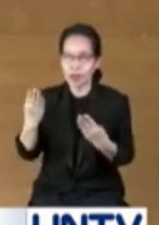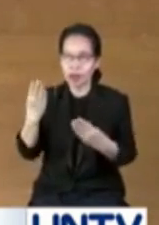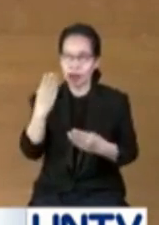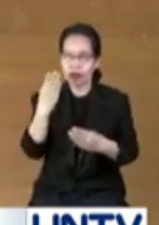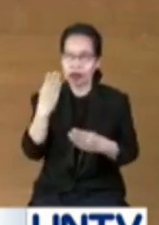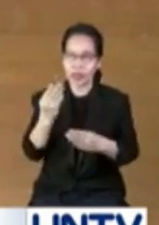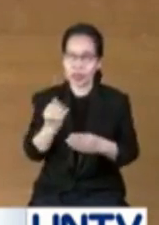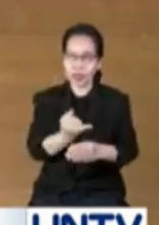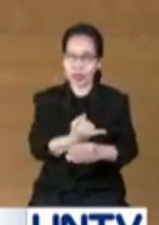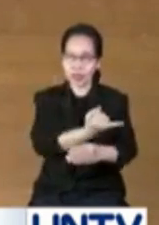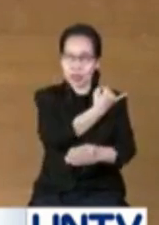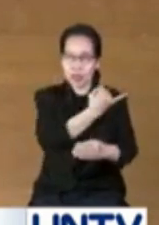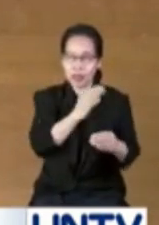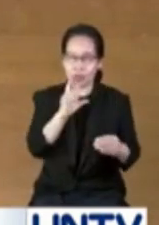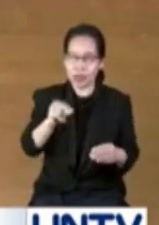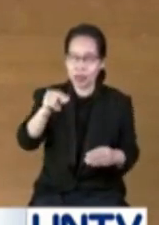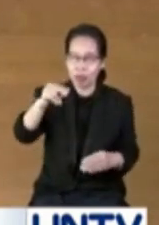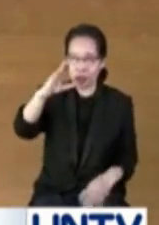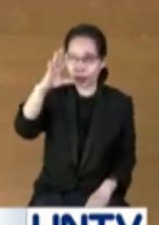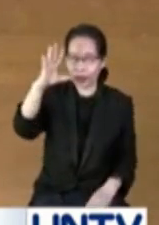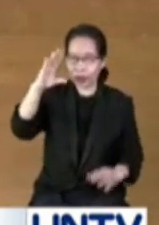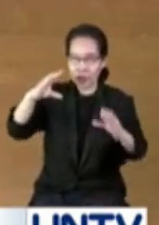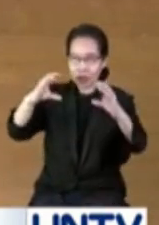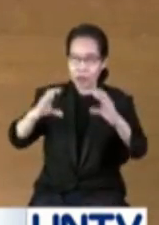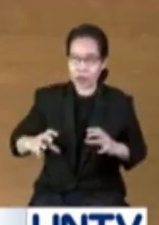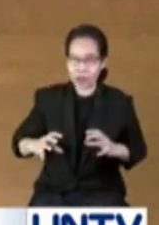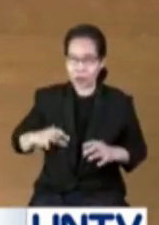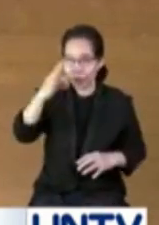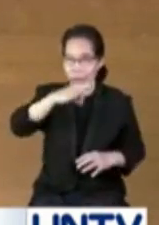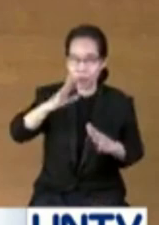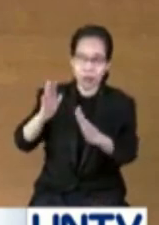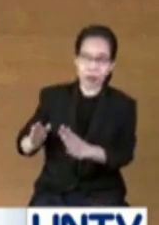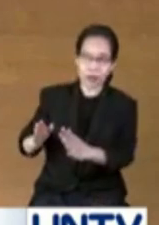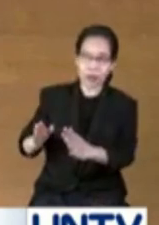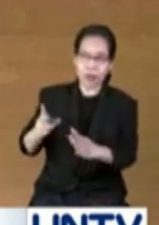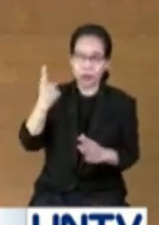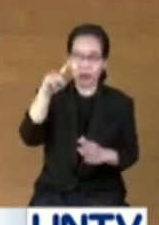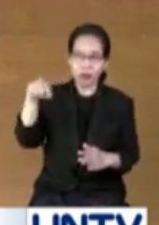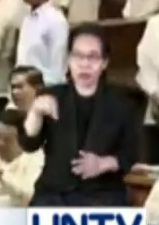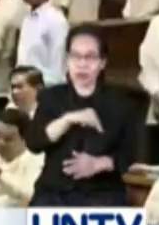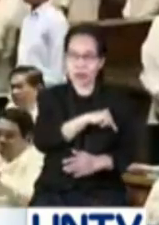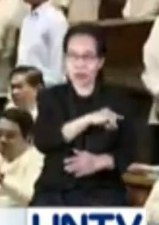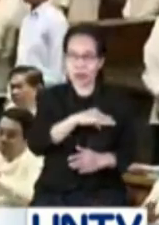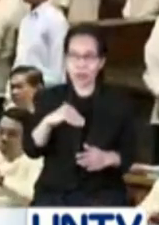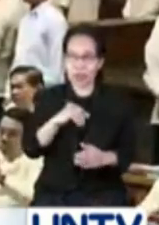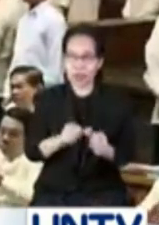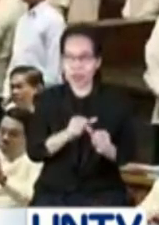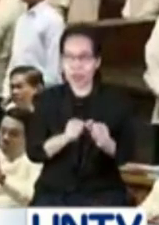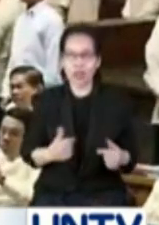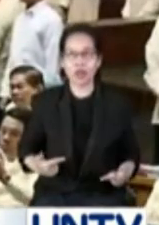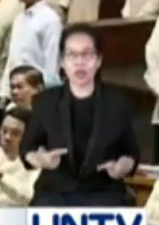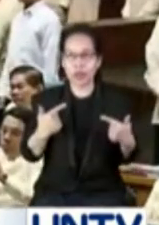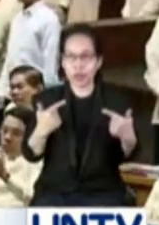mamamayang Pilipino ang maiiwanan. Para sa atin, ang bawat buhay...